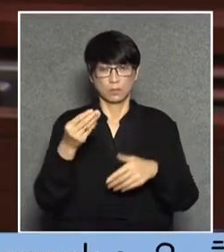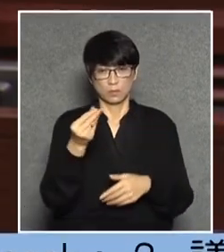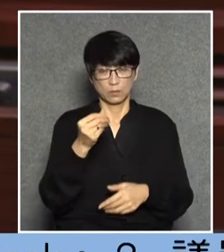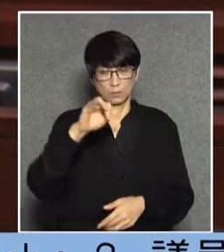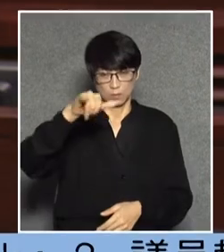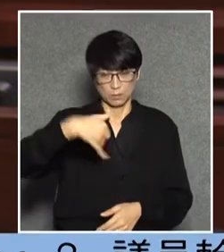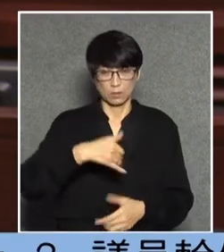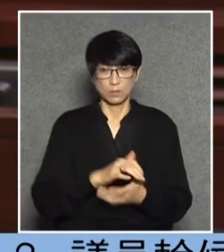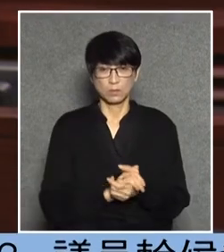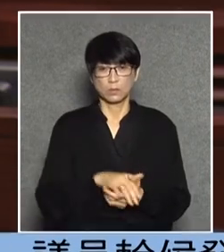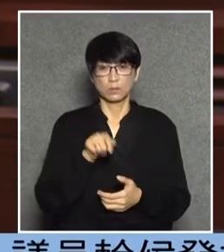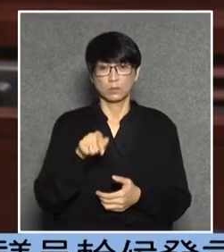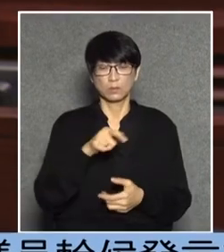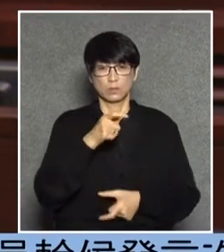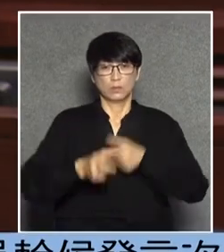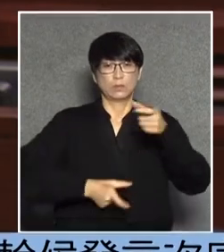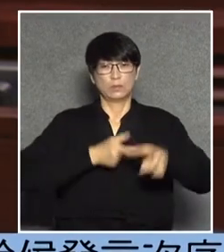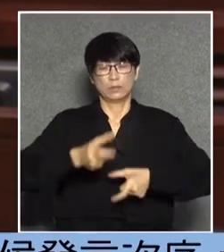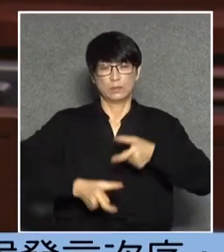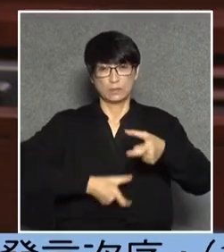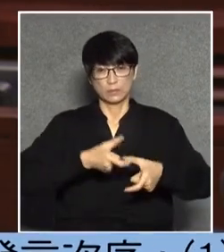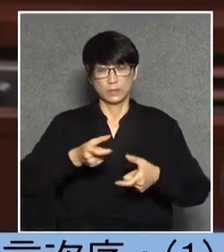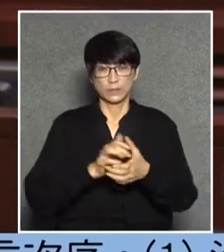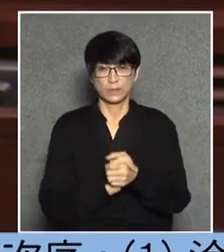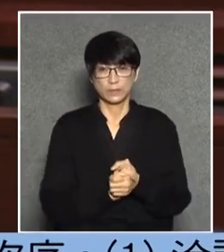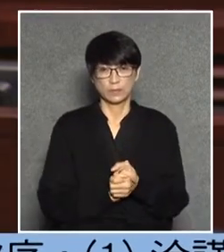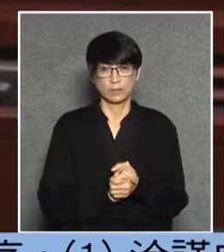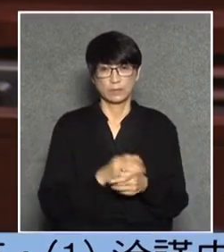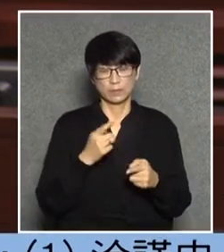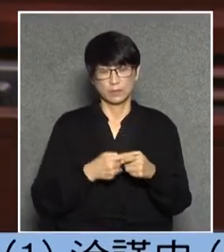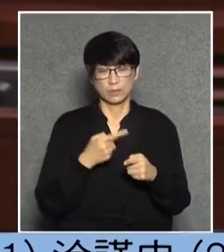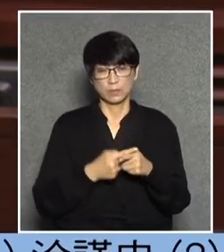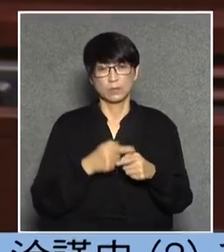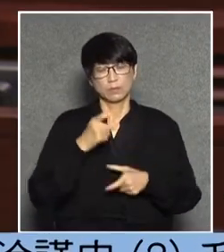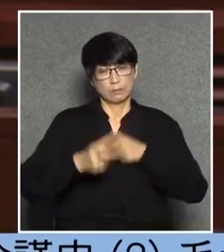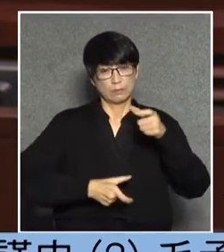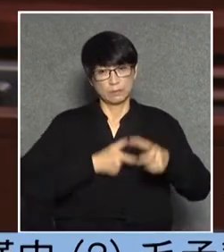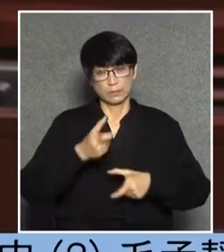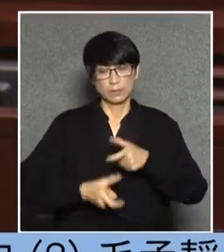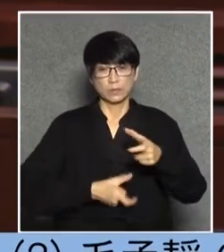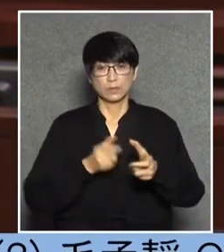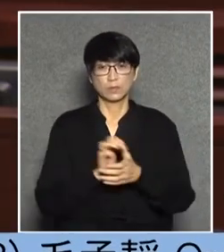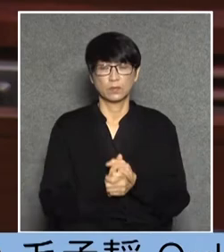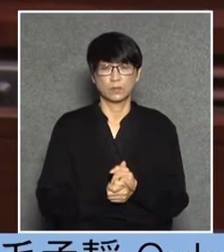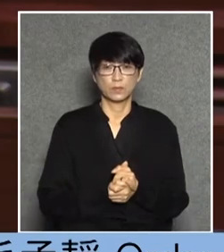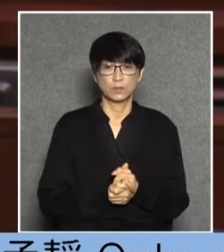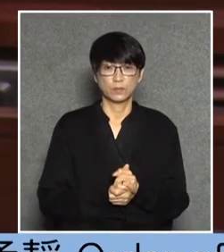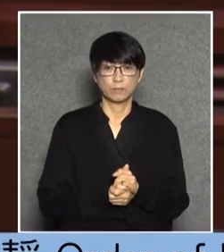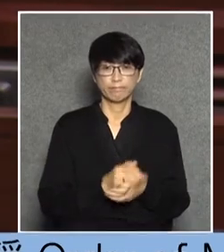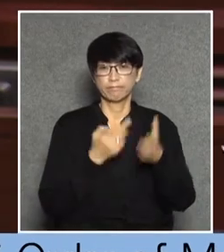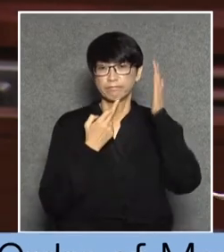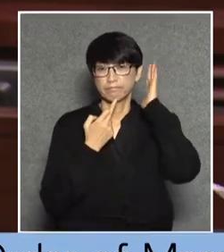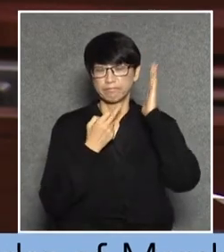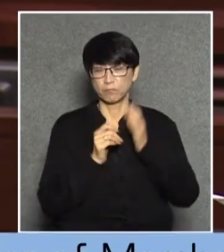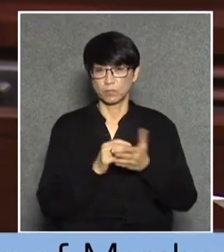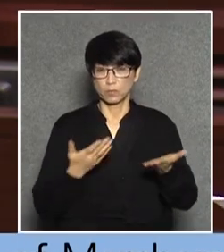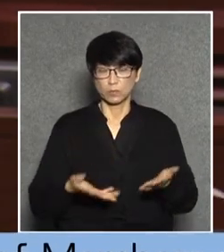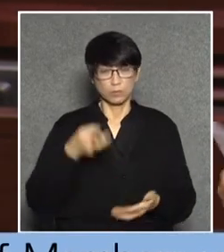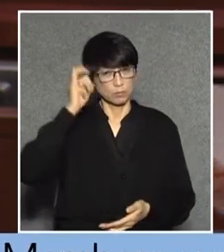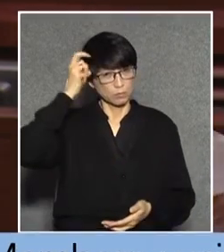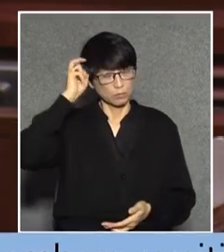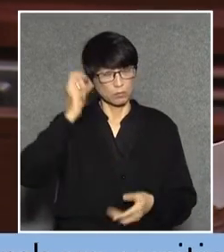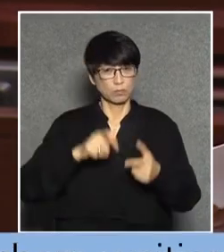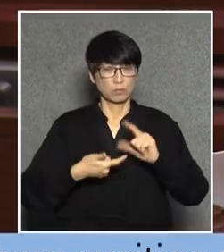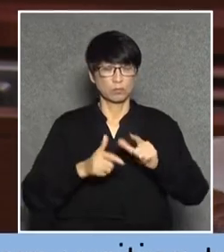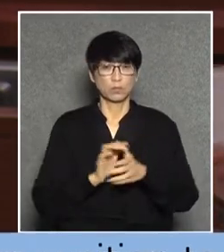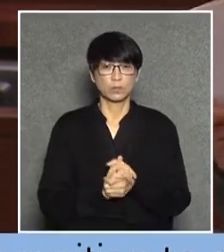呢啲使嘅钱係真金白银㗎。阿哥而家我哋諗条桥啦